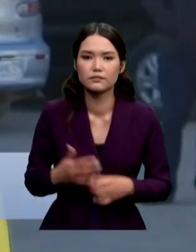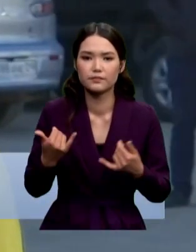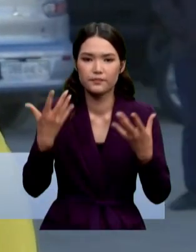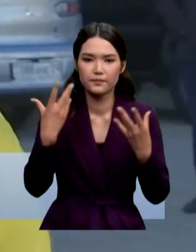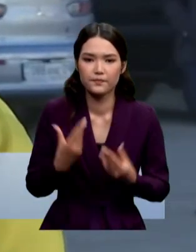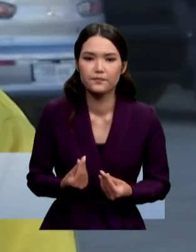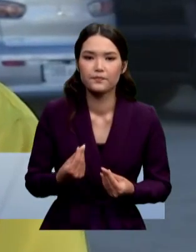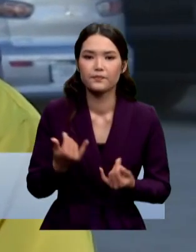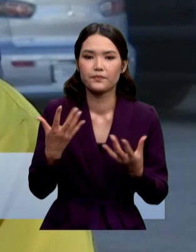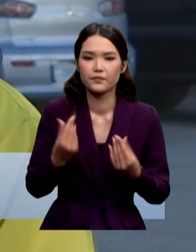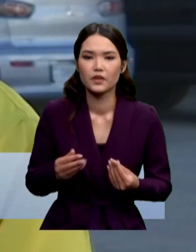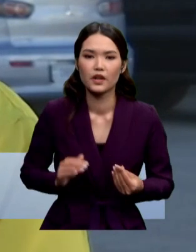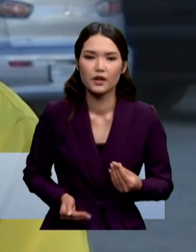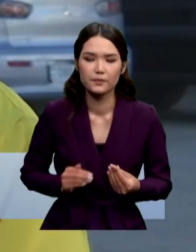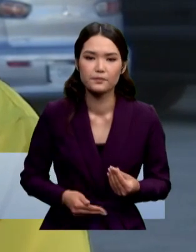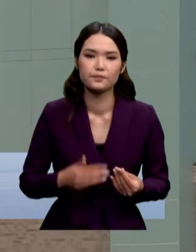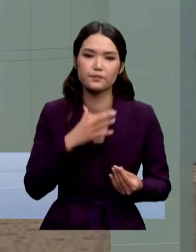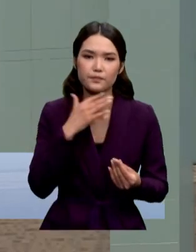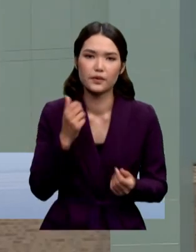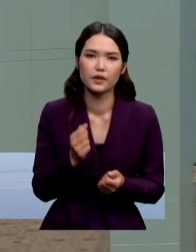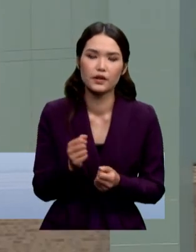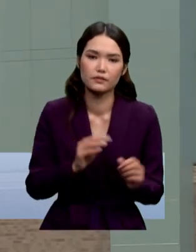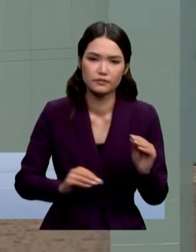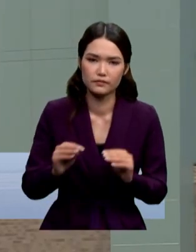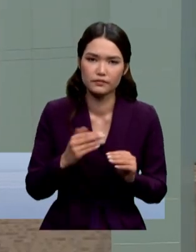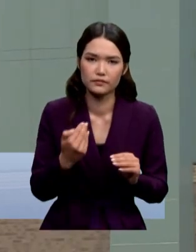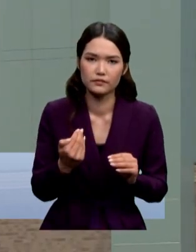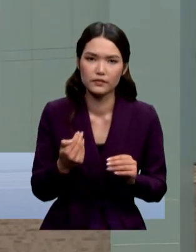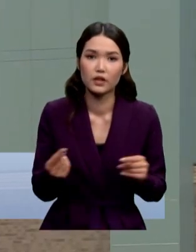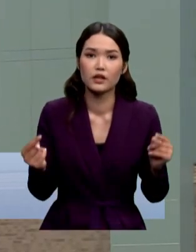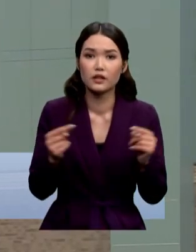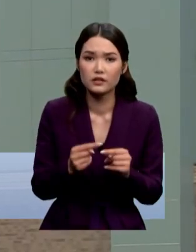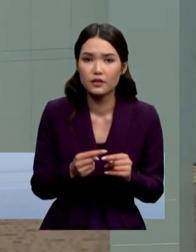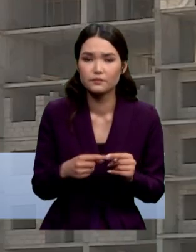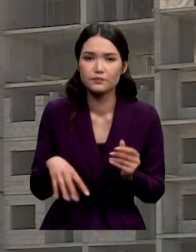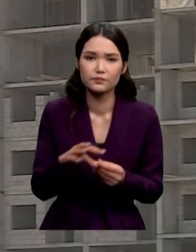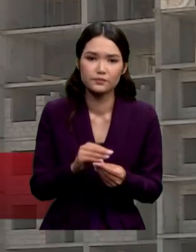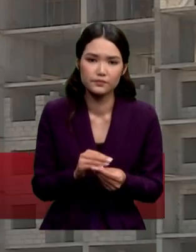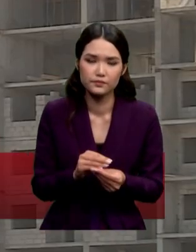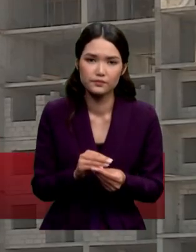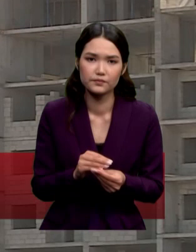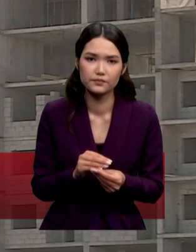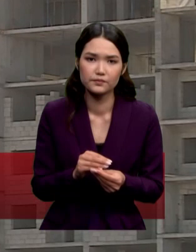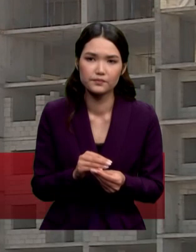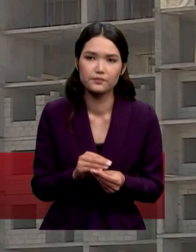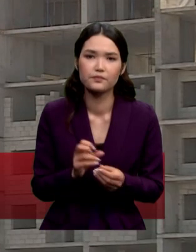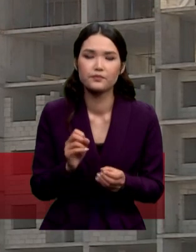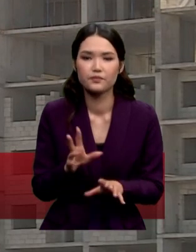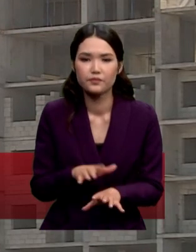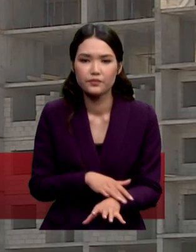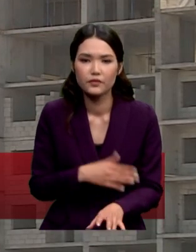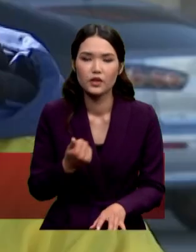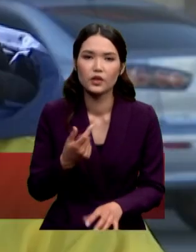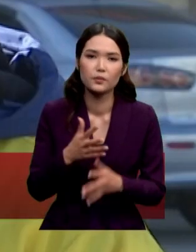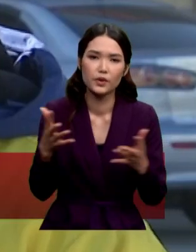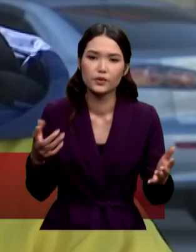для кого не секрет, в компании имеются сложности. Это последствия пандемии, где мы потерпели большие